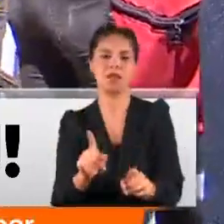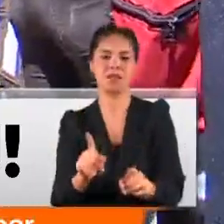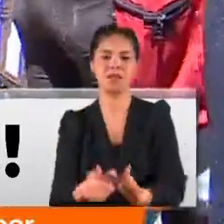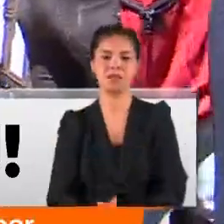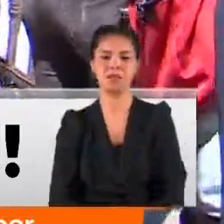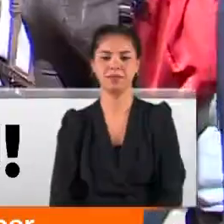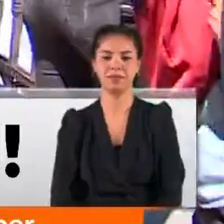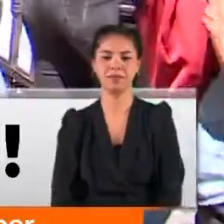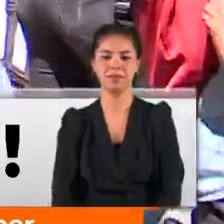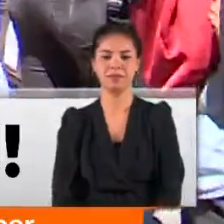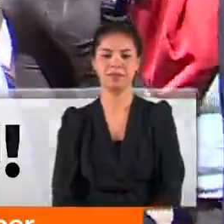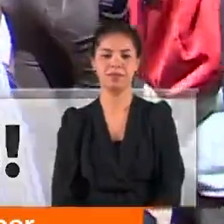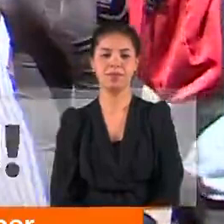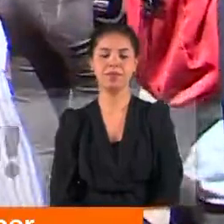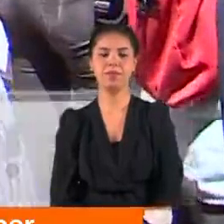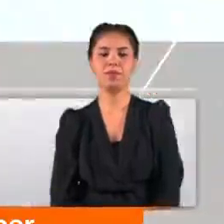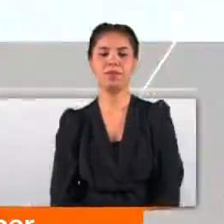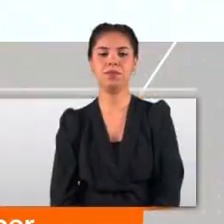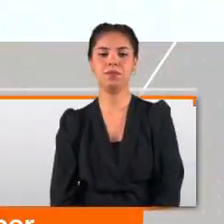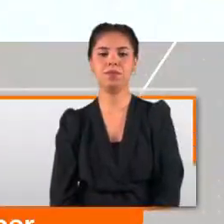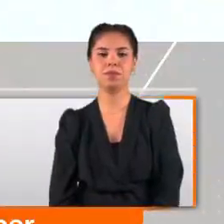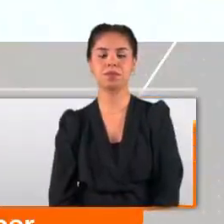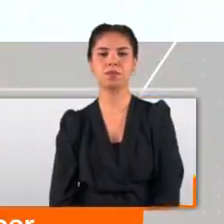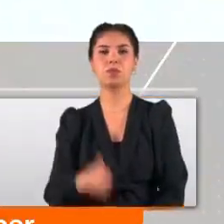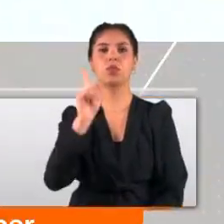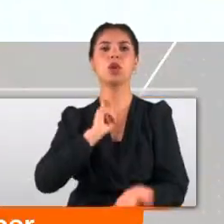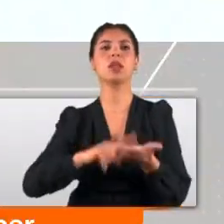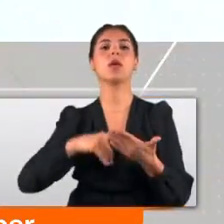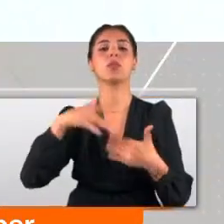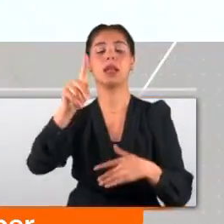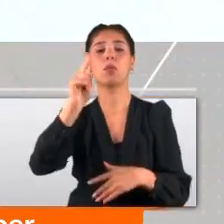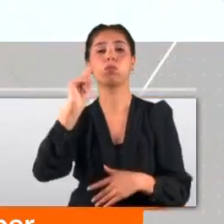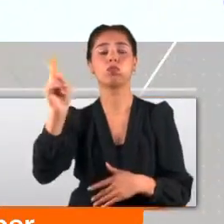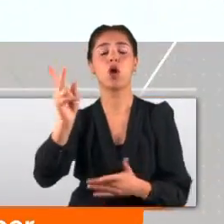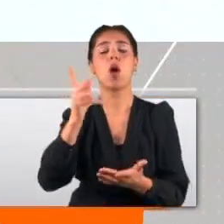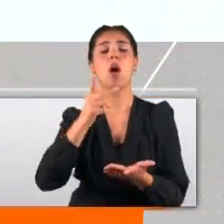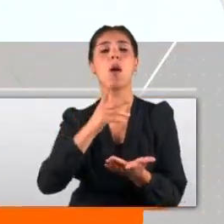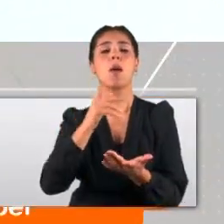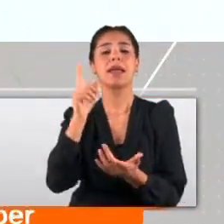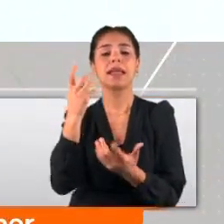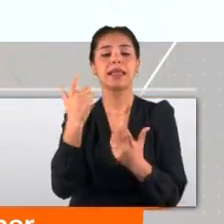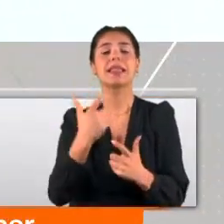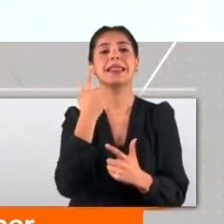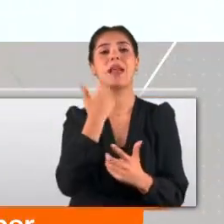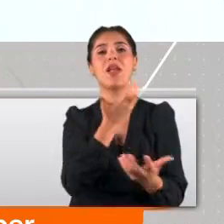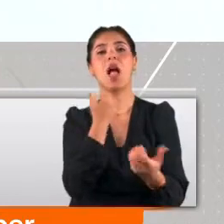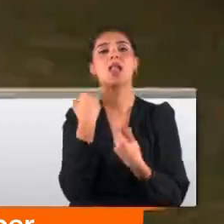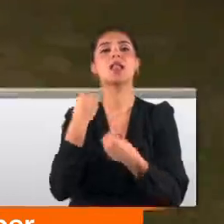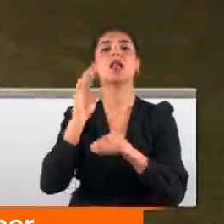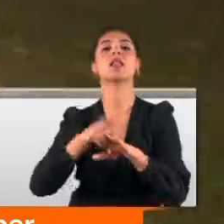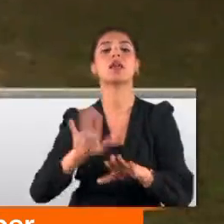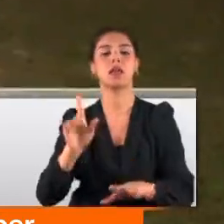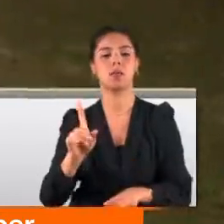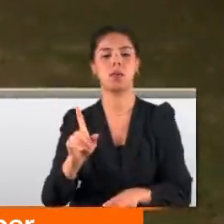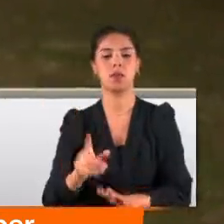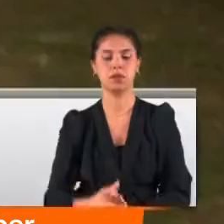aldık kapısını aldık bize ait oldu bu tapu değil kendi malınız değil Devletin malını alıp satamazsınız